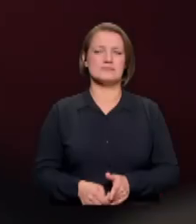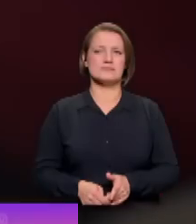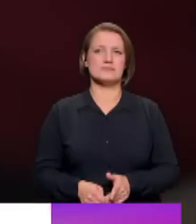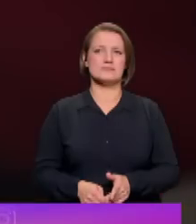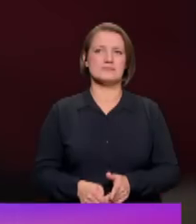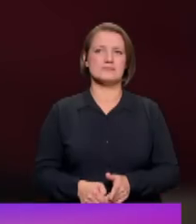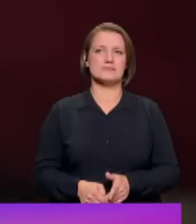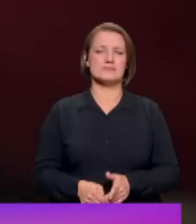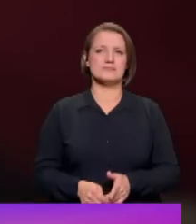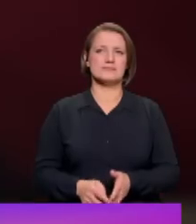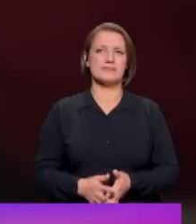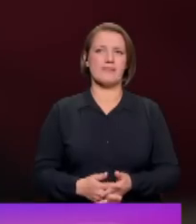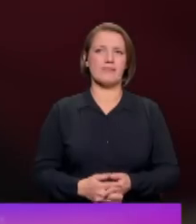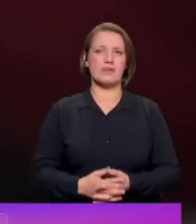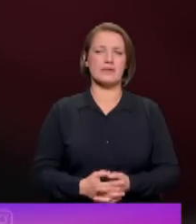bulundu